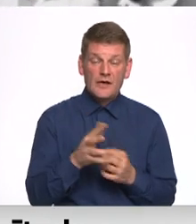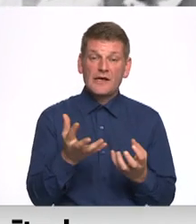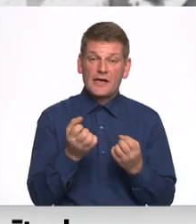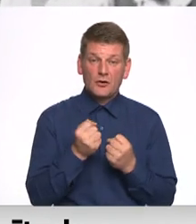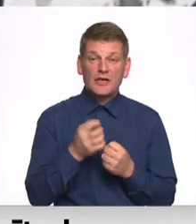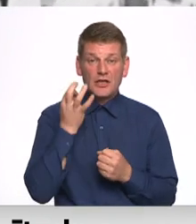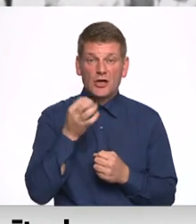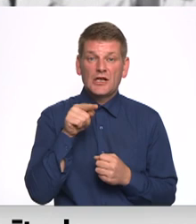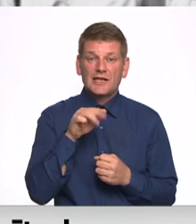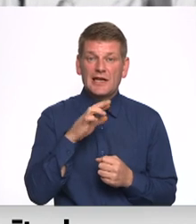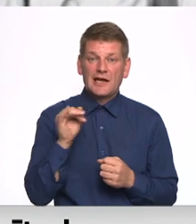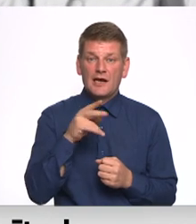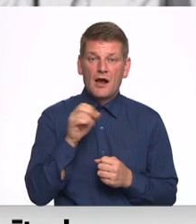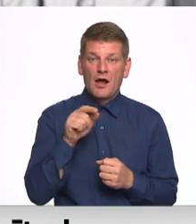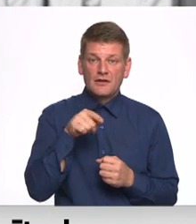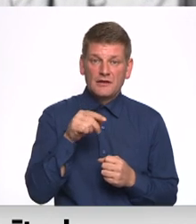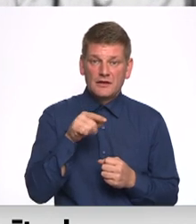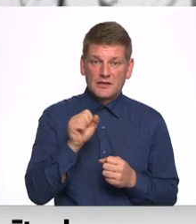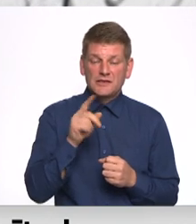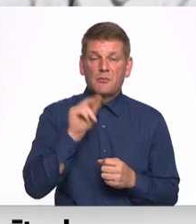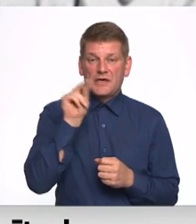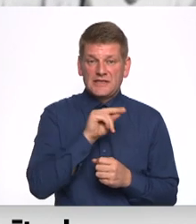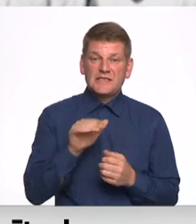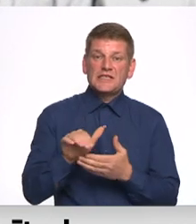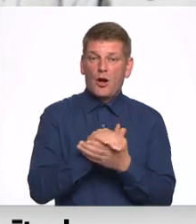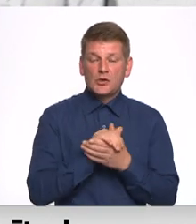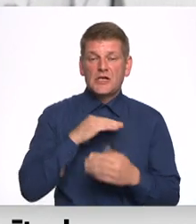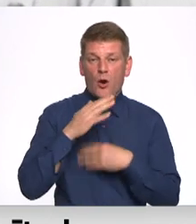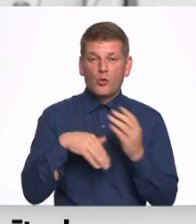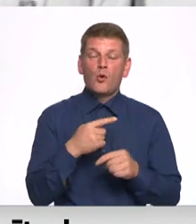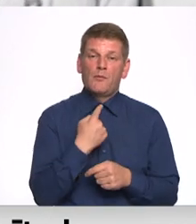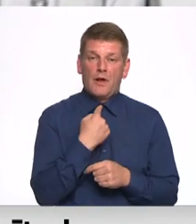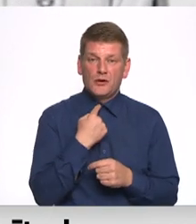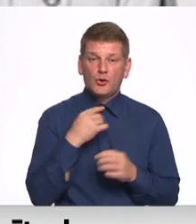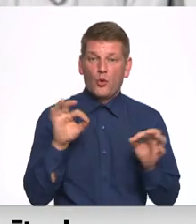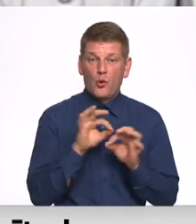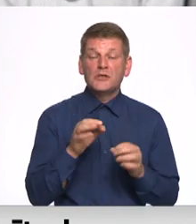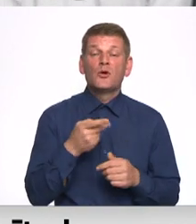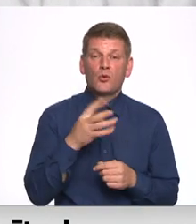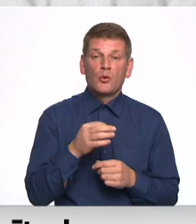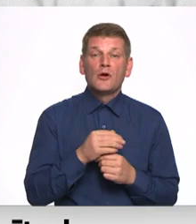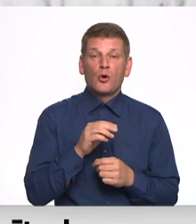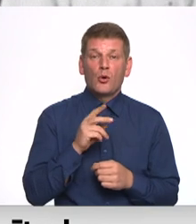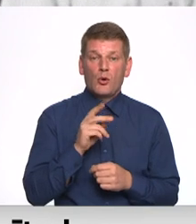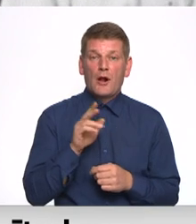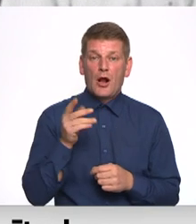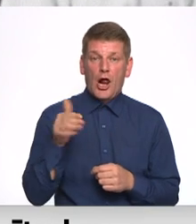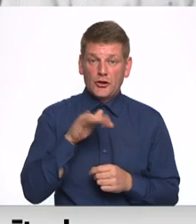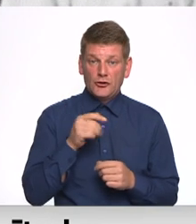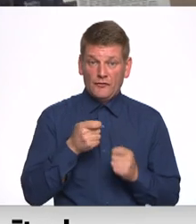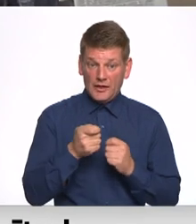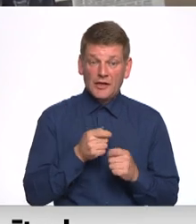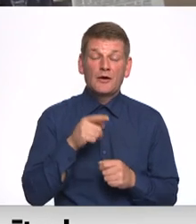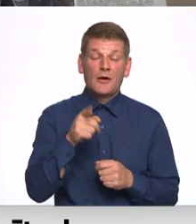ieguva tieši Trikātes jau baznīcas draudzes jaukto palsu koris, ko vadīja Dalmans Kalniņš. Kā RTV